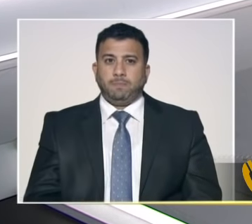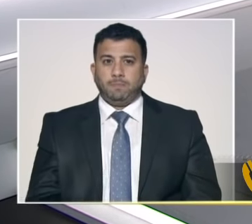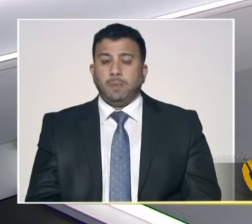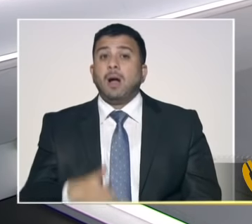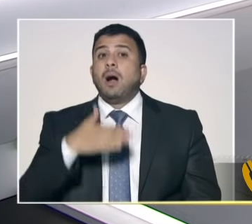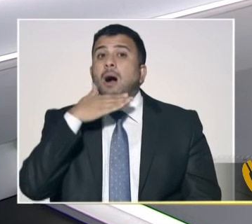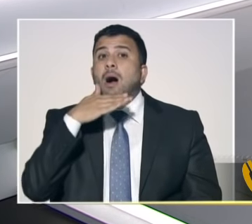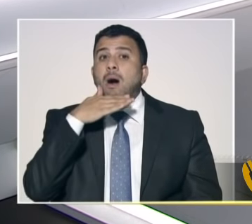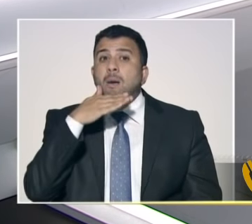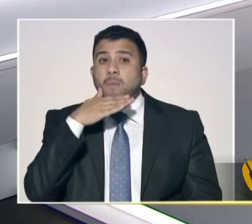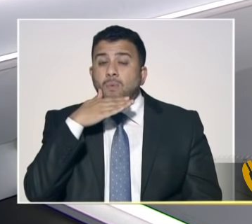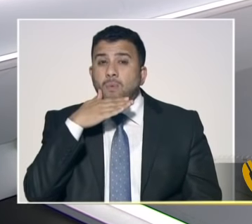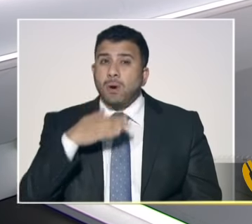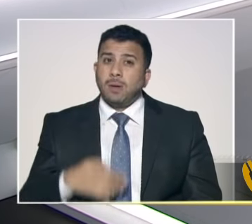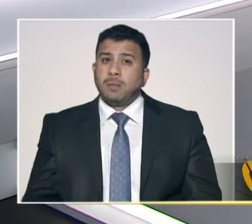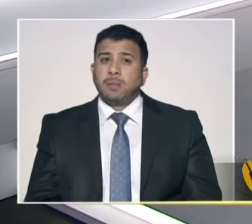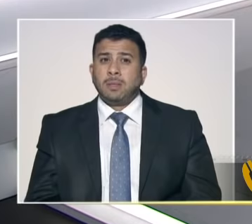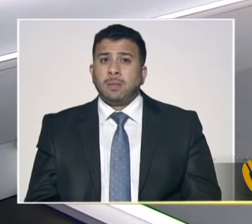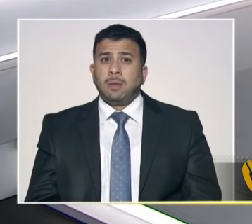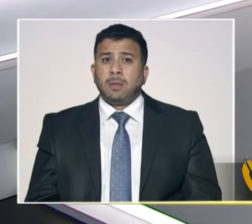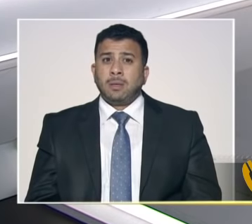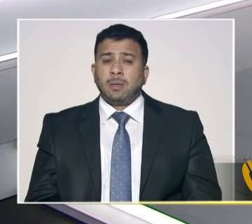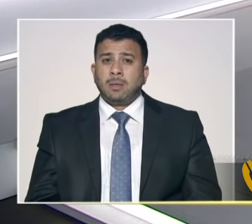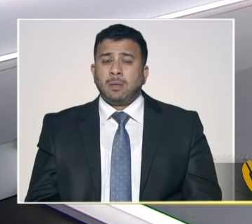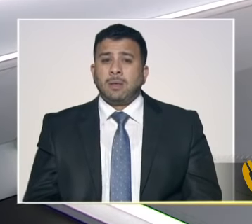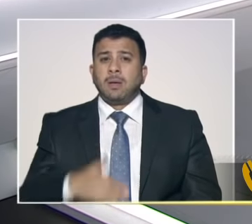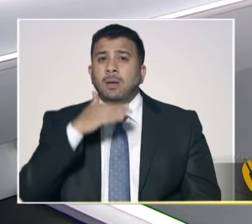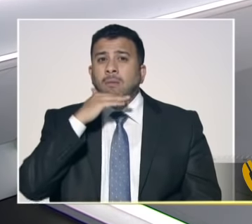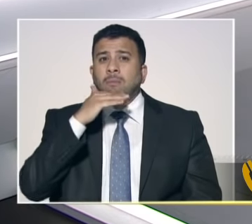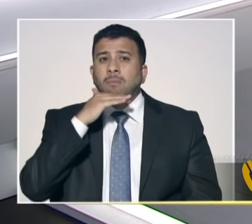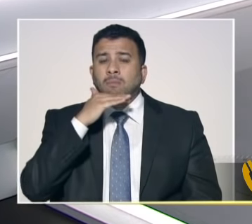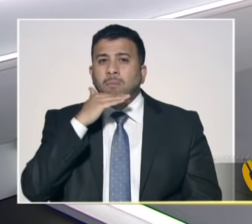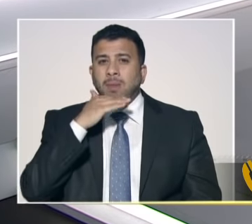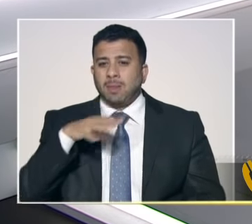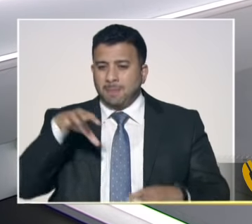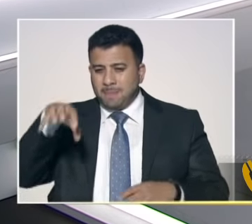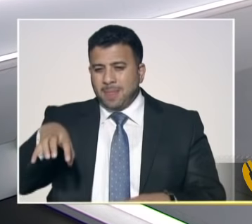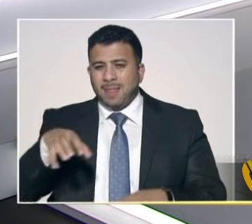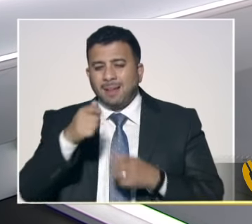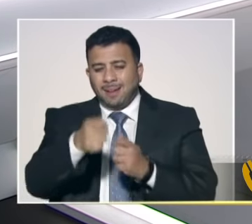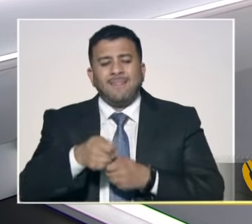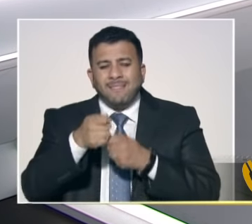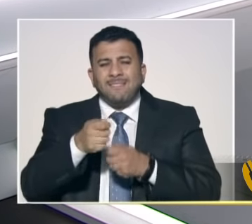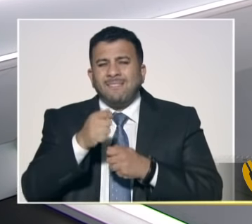الوالد احنا الوالد ساكن بالعرب منطقة يعني بابا تريف.